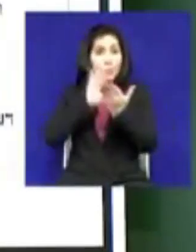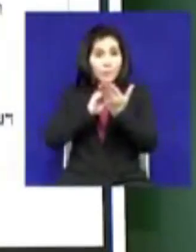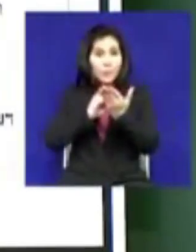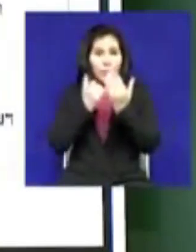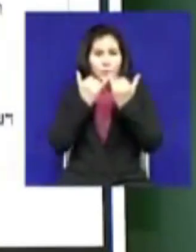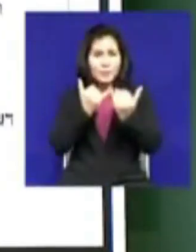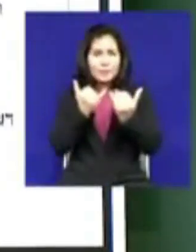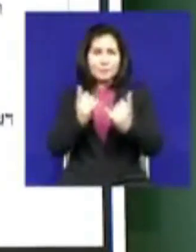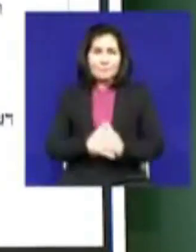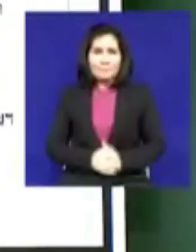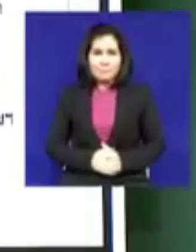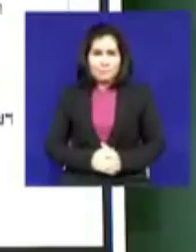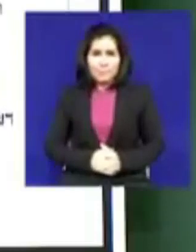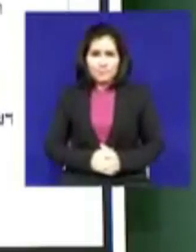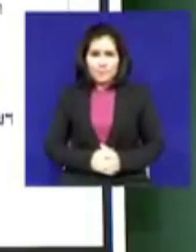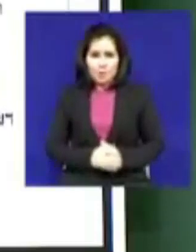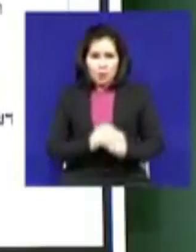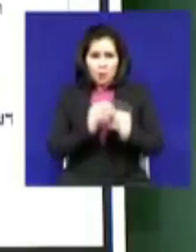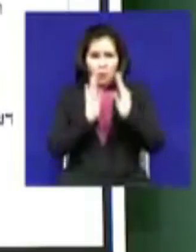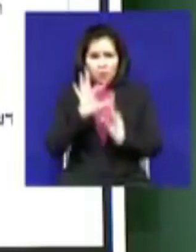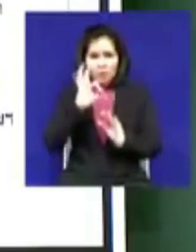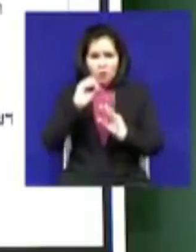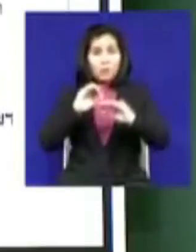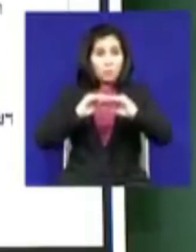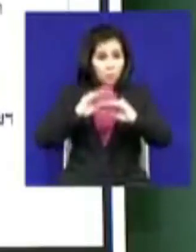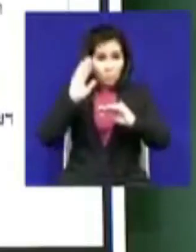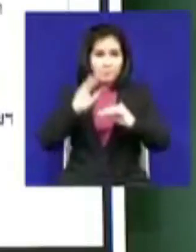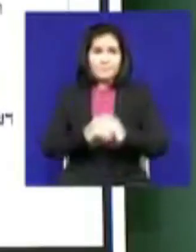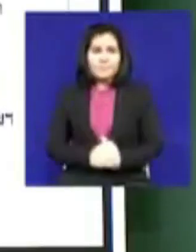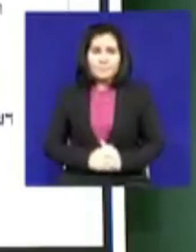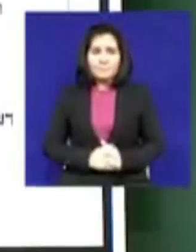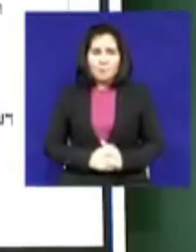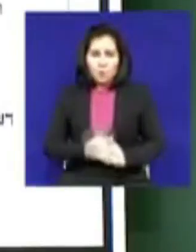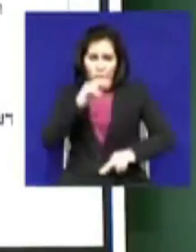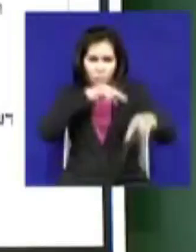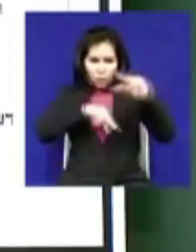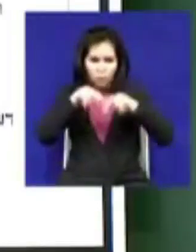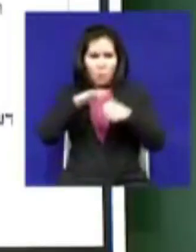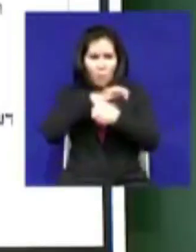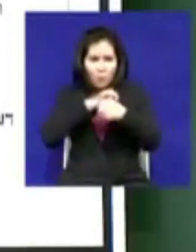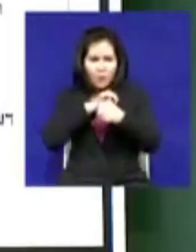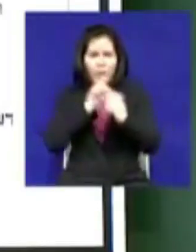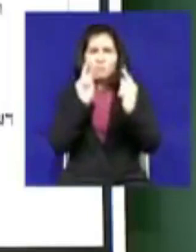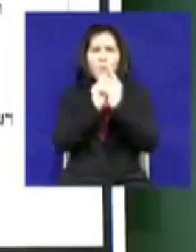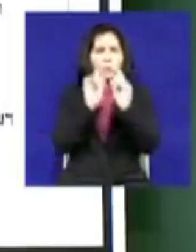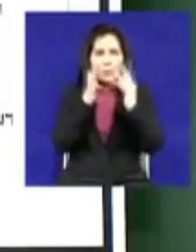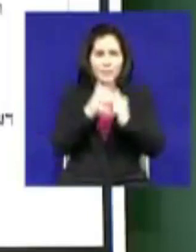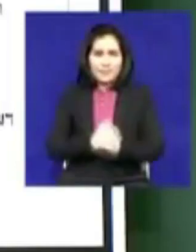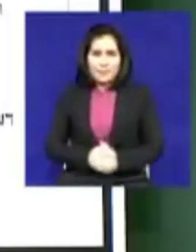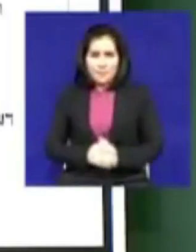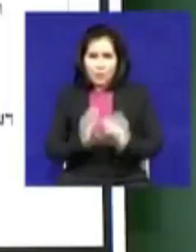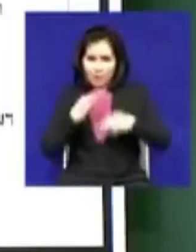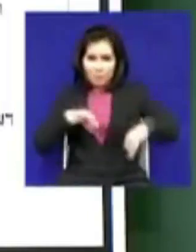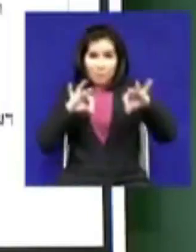มากกว่า90กว่ารายเนี่ยของบุคลากรดังกล่าวเนี่ยตรวจเชื้อเป็นลบนะครับแต่ยังคงมีความจ